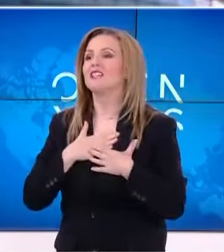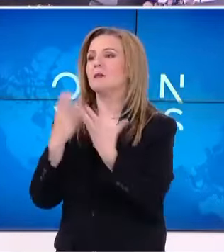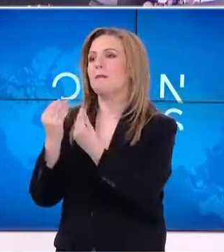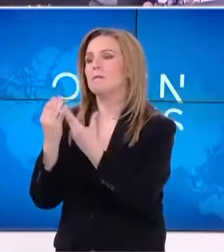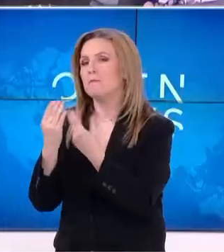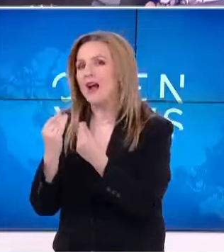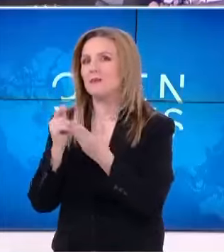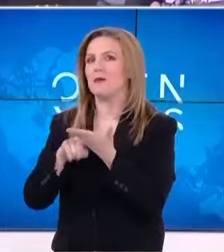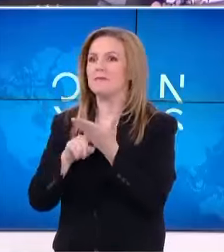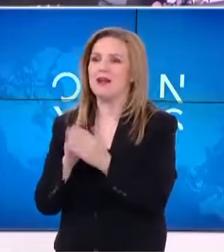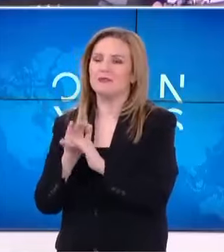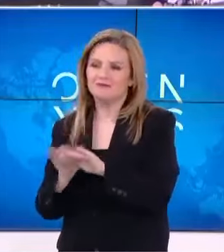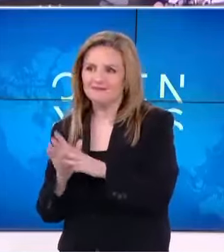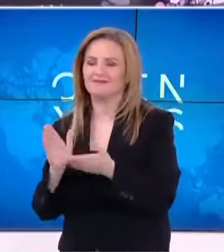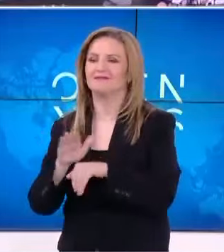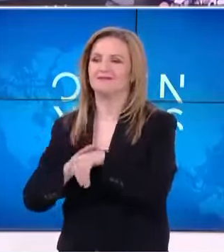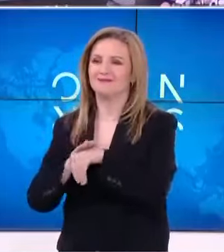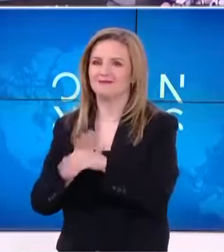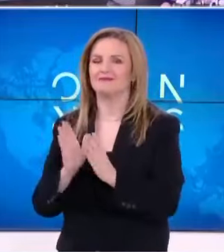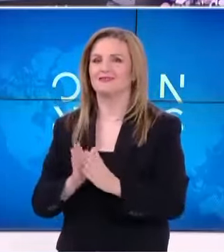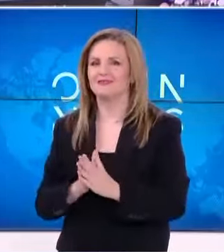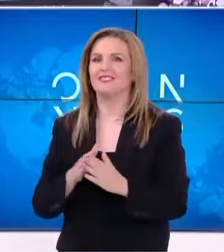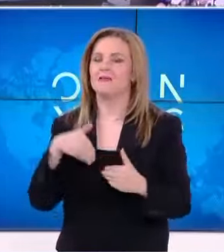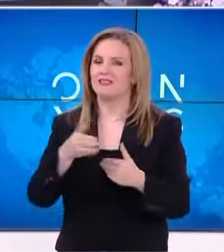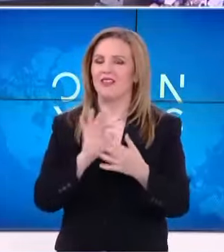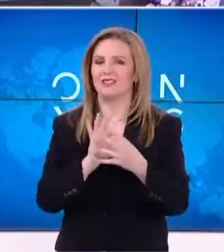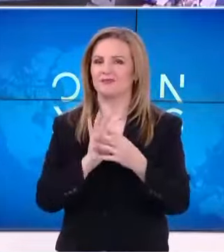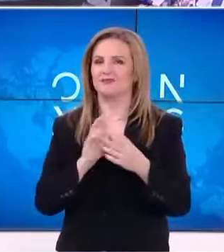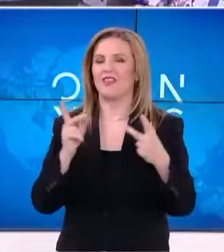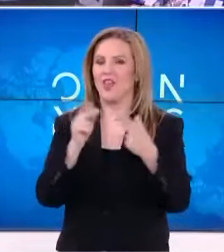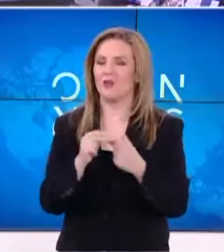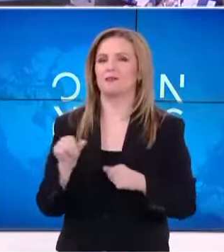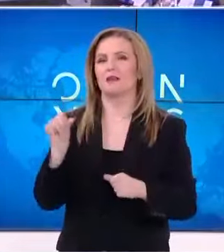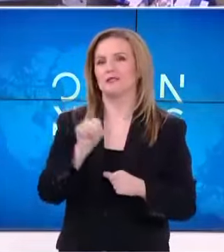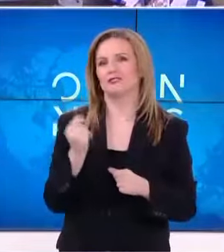π πάντως αυ υπήρχε χρό λοιπόν θα συνεχίσουμε την κουβέντα μετά λοιπόν διακοπή και επιστρέφουμε εσείς